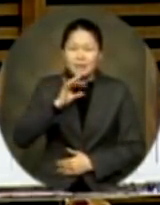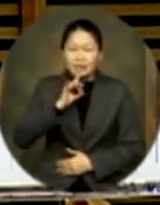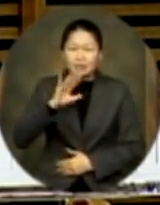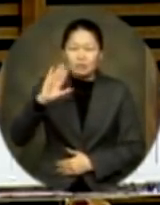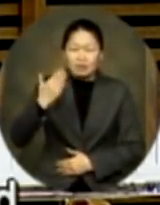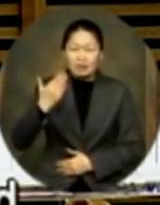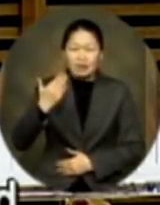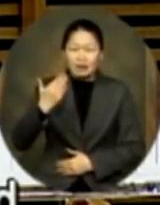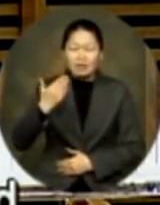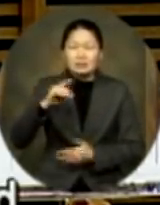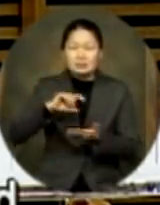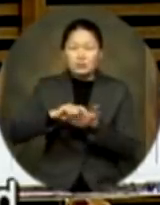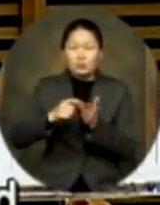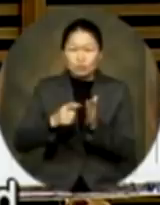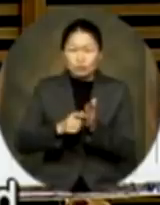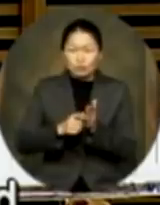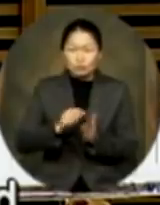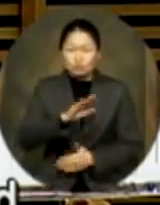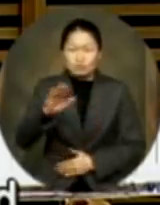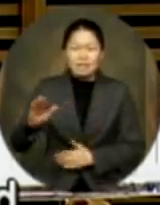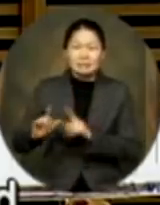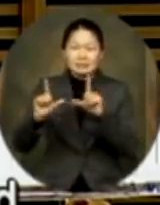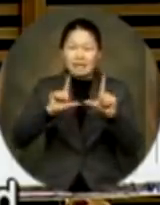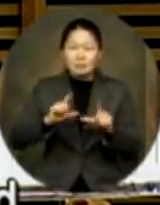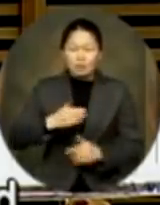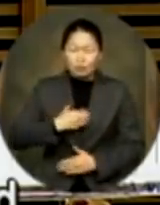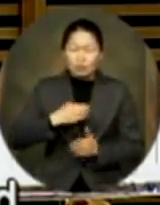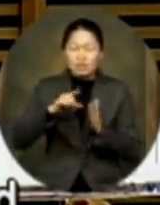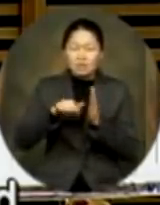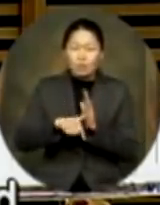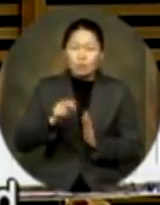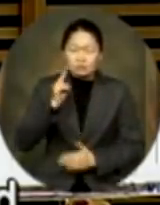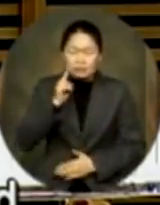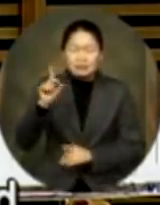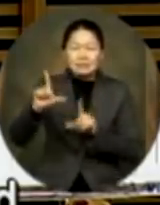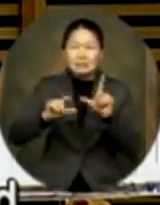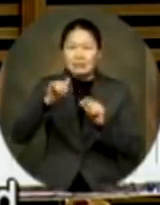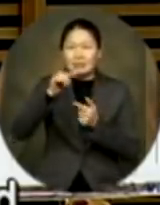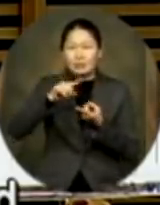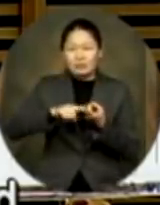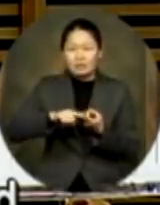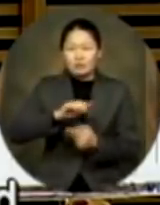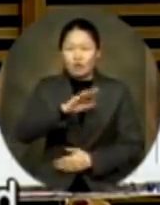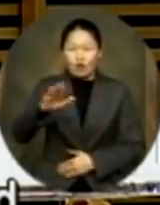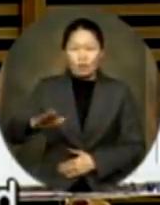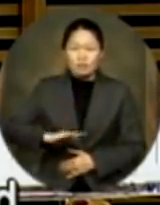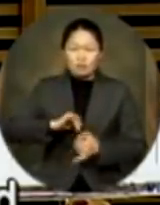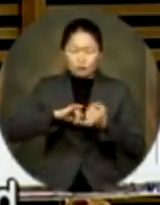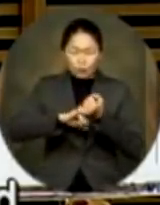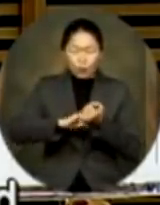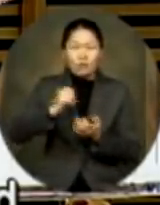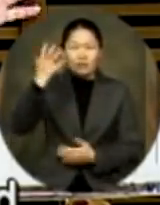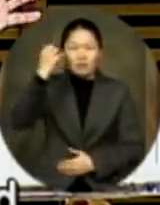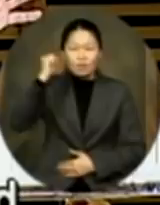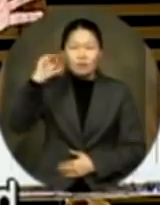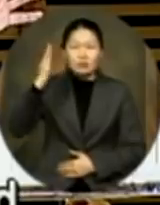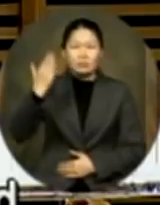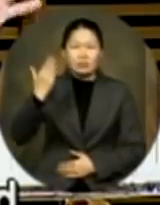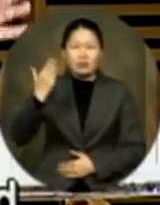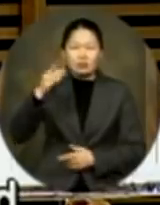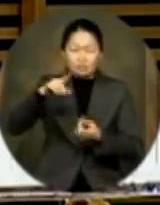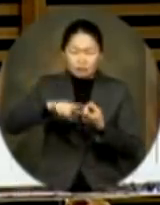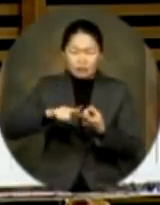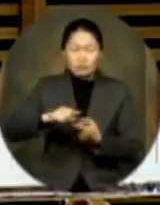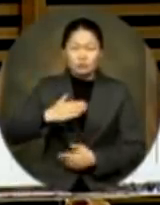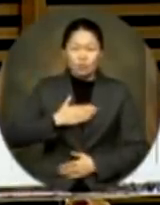심각한 경 편에 있다는 사실을 여러분이 꼭 명심하셔야 합니다 여러분 중에 그 점에 대해서는 목사님 젖